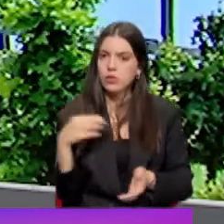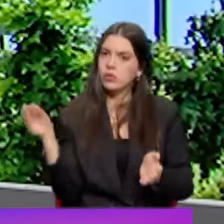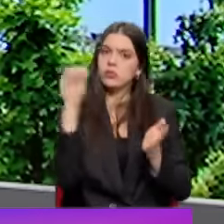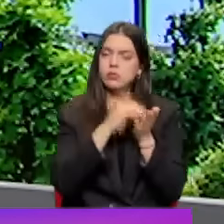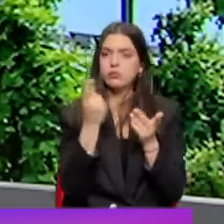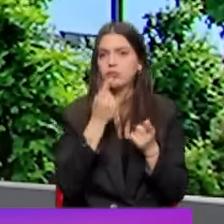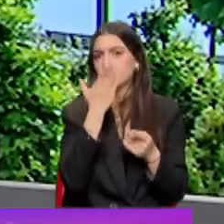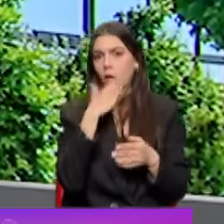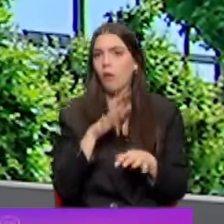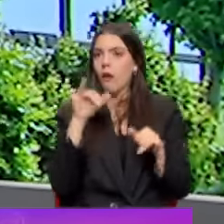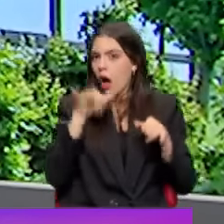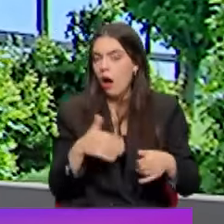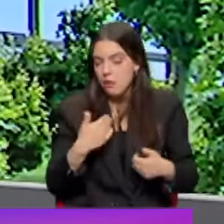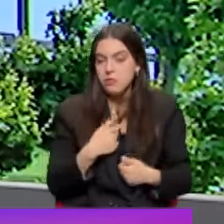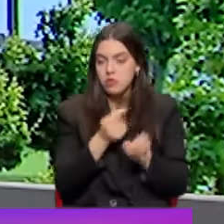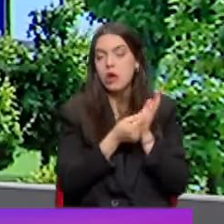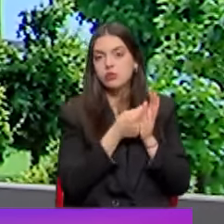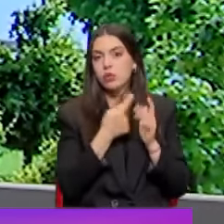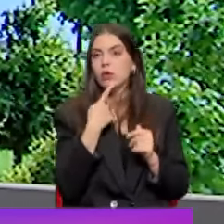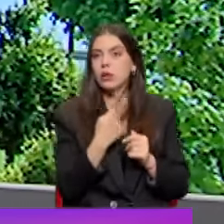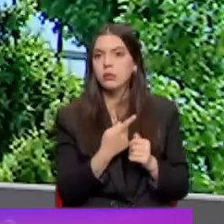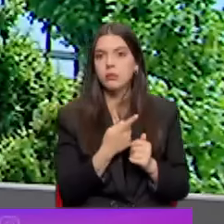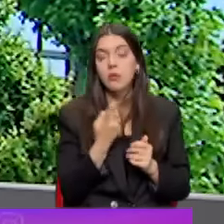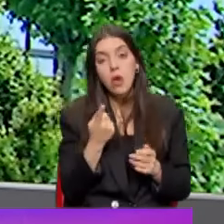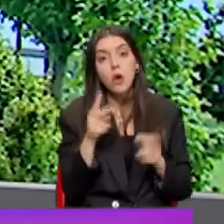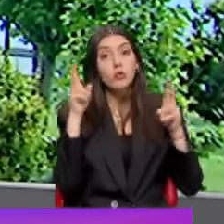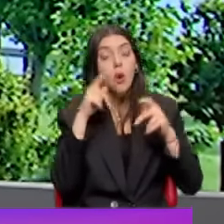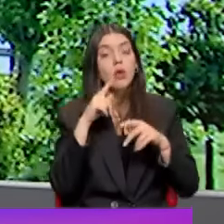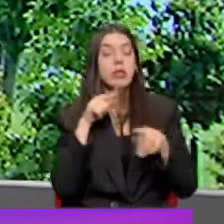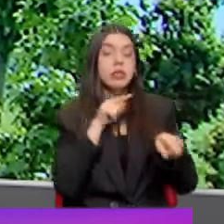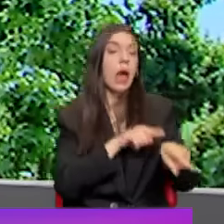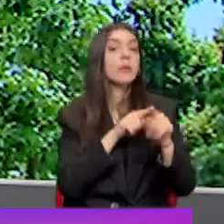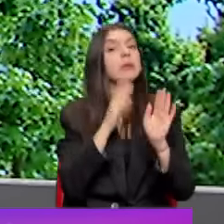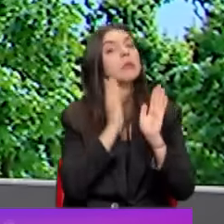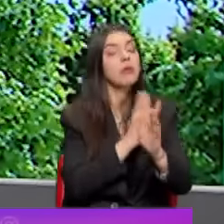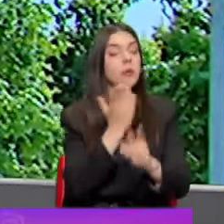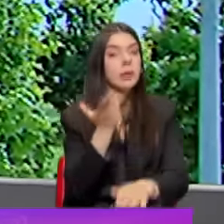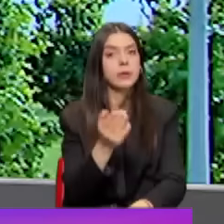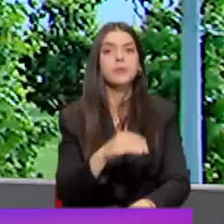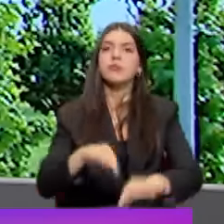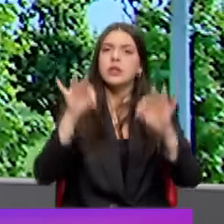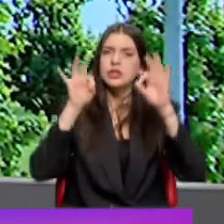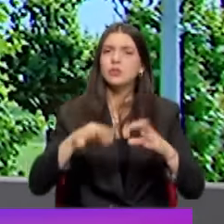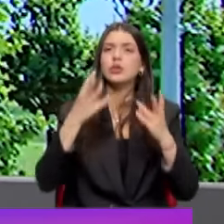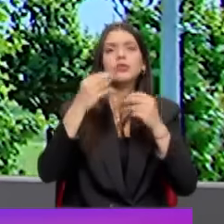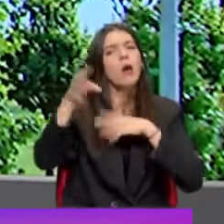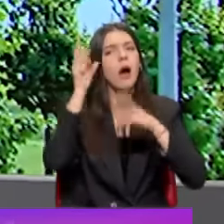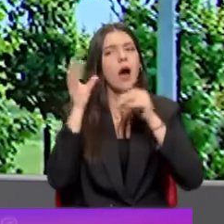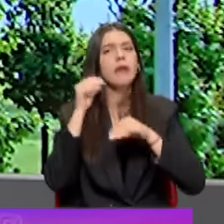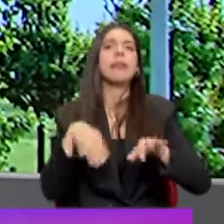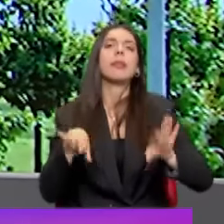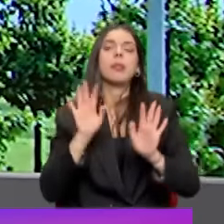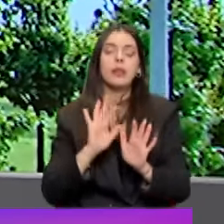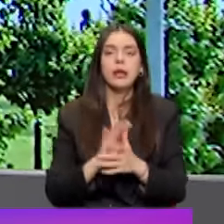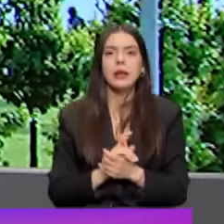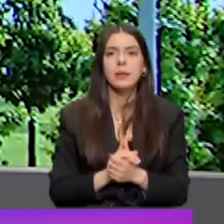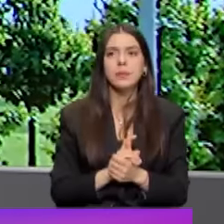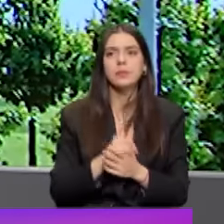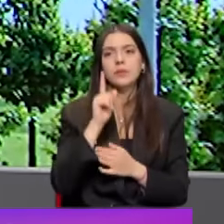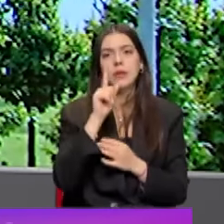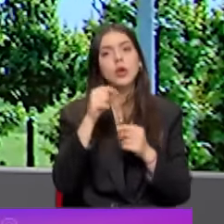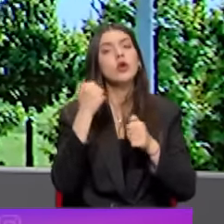tepkisi gösteriyor olabilir meseleyi takip etmeye devam edelim Şimdilik çok anlaşılır seviyede değil Gülizar Biçer